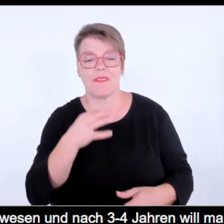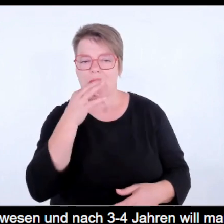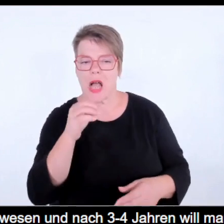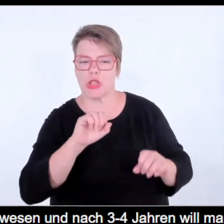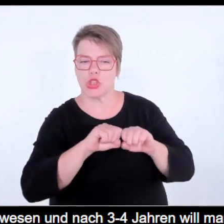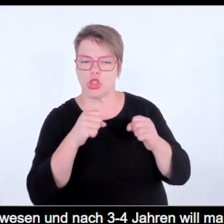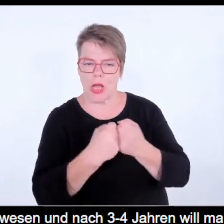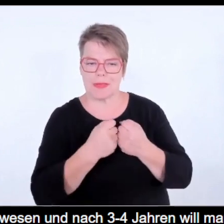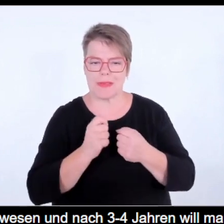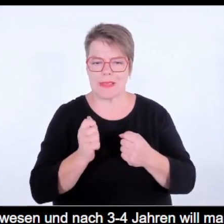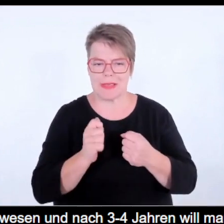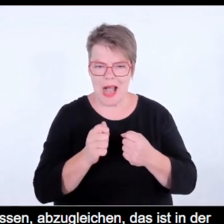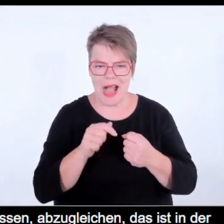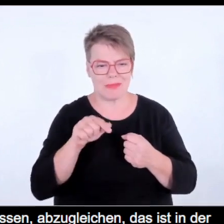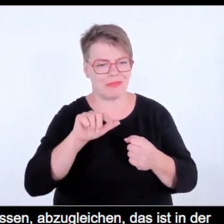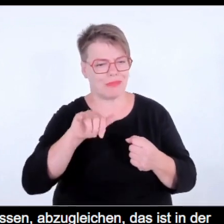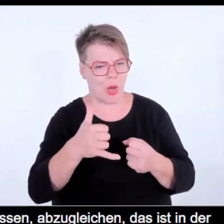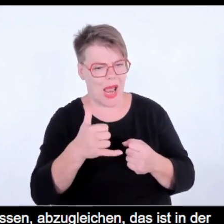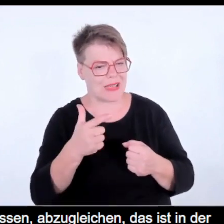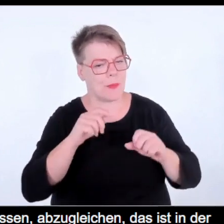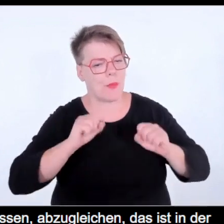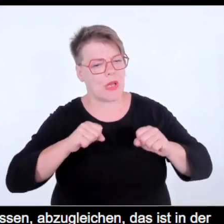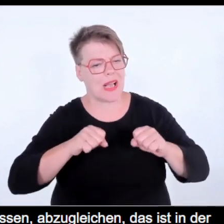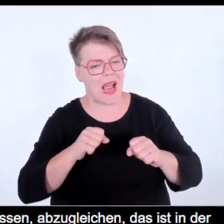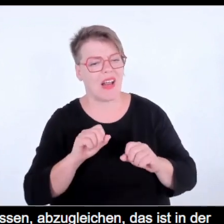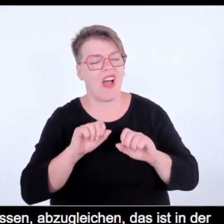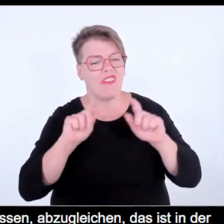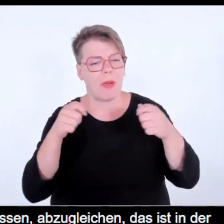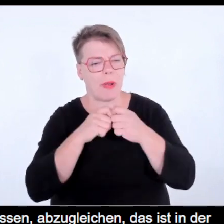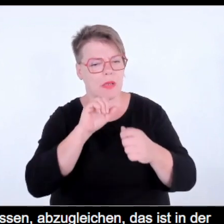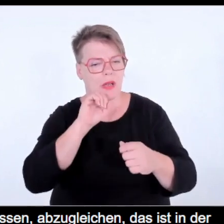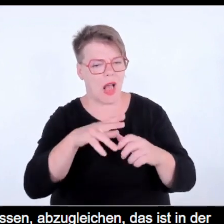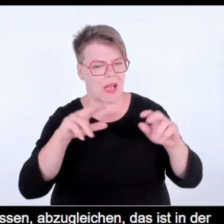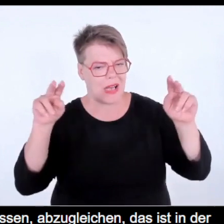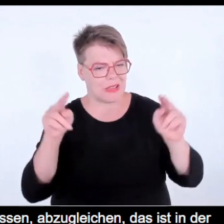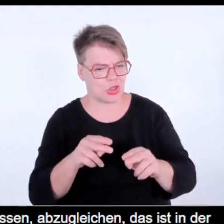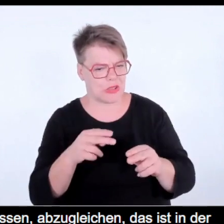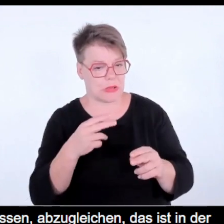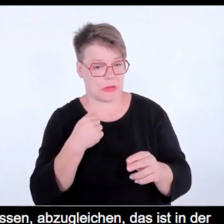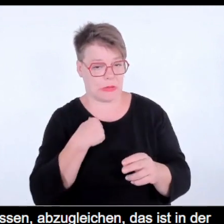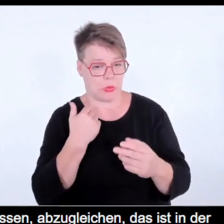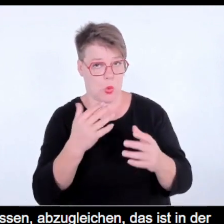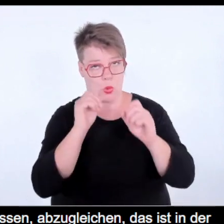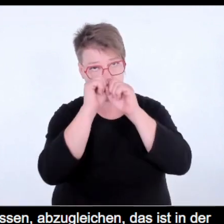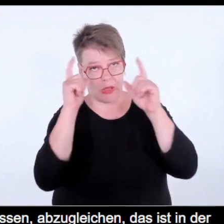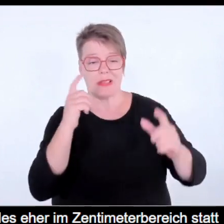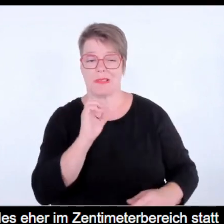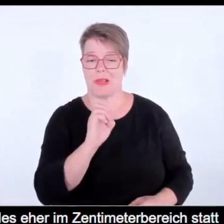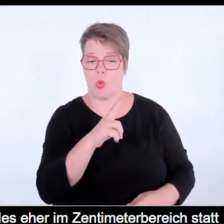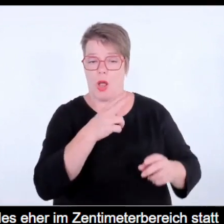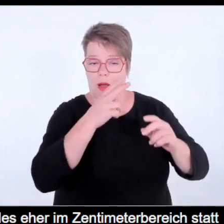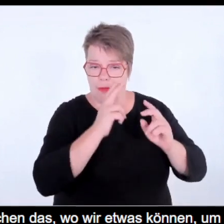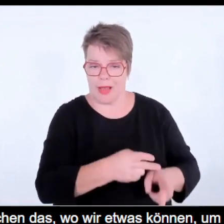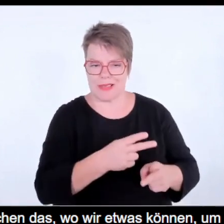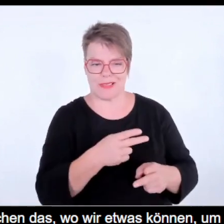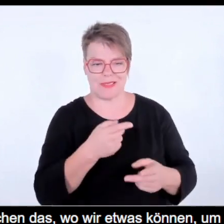Deutschland hat das, also man muss sagen, die Ampel ist die NGO-Regierung. Da sitzen ja die NGOs sogar teilweise mit in der Regierung. Es hat